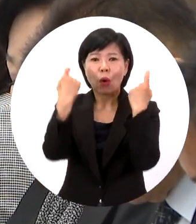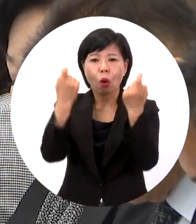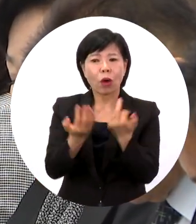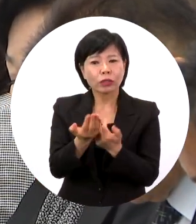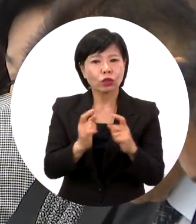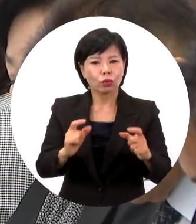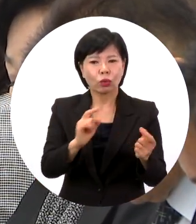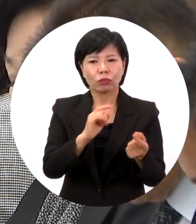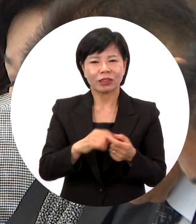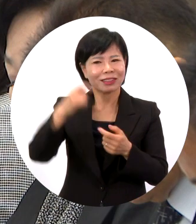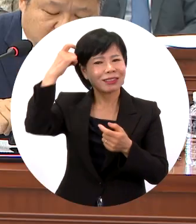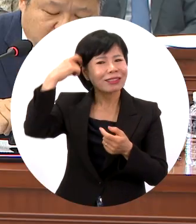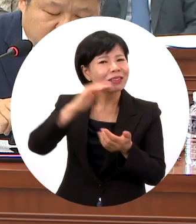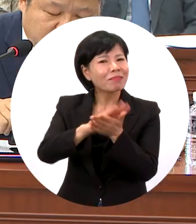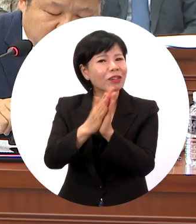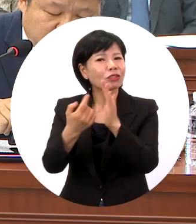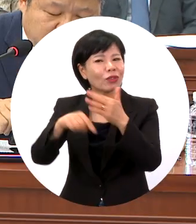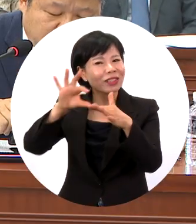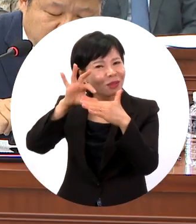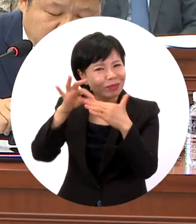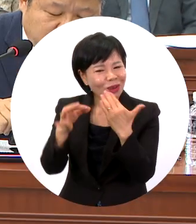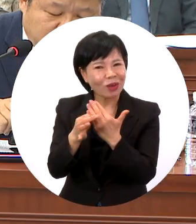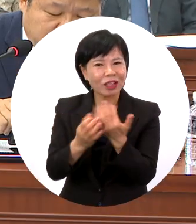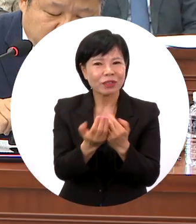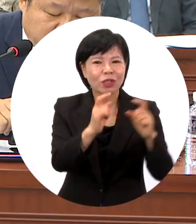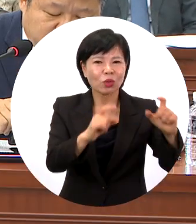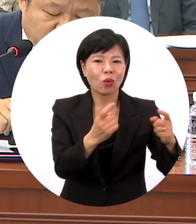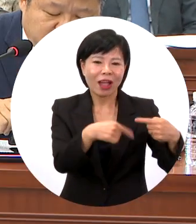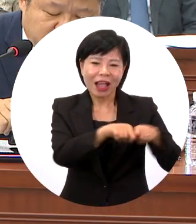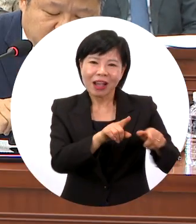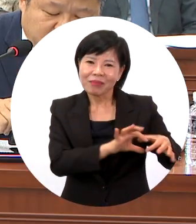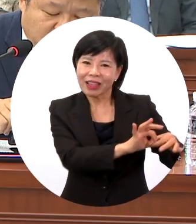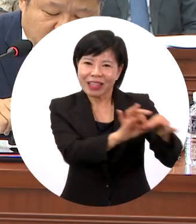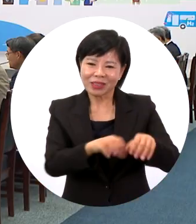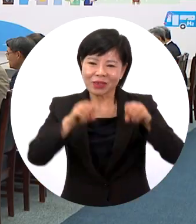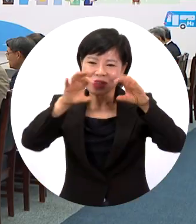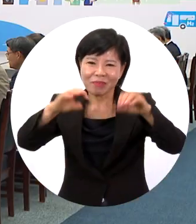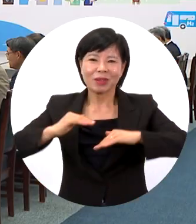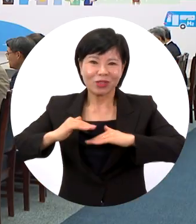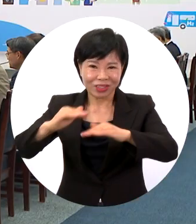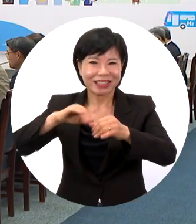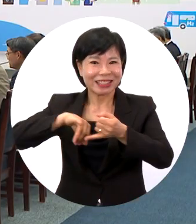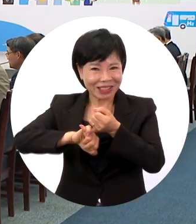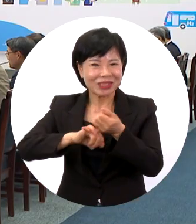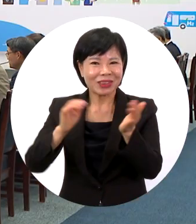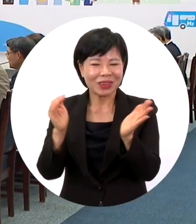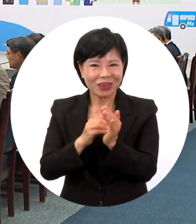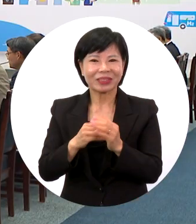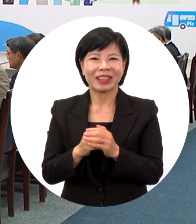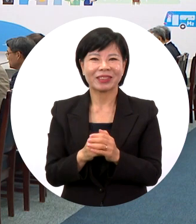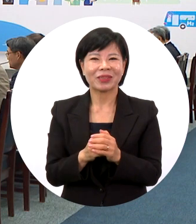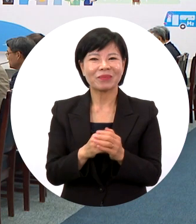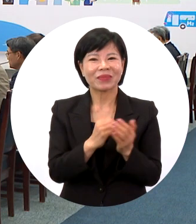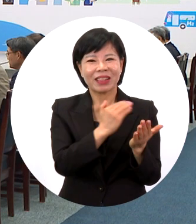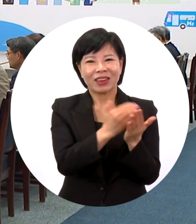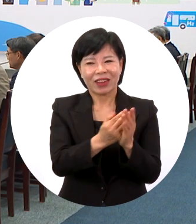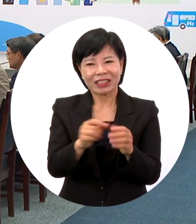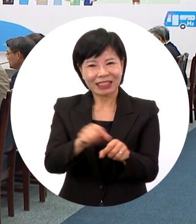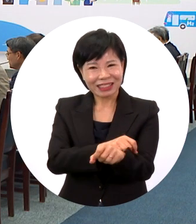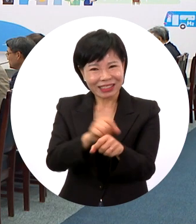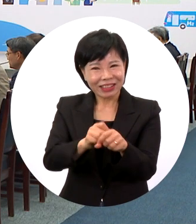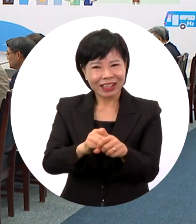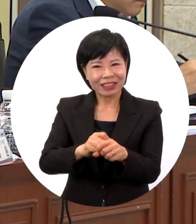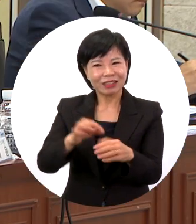위한 새로운 제주 여행 프로젝트로 제주와의 약속 캠페인을 추진키로 했는데요. 로컬 자원 활용, 특색